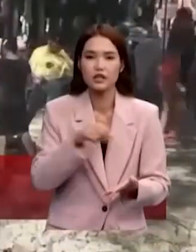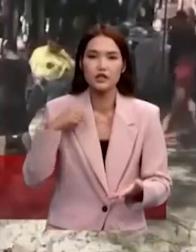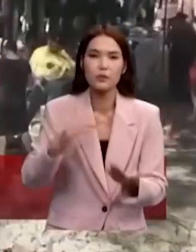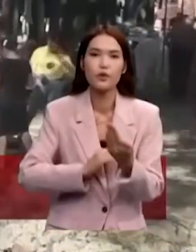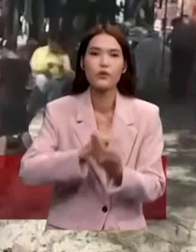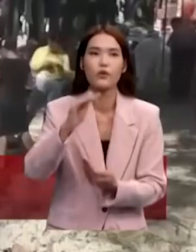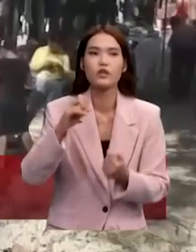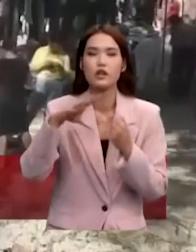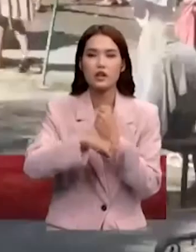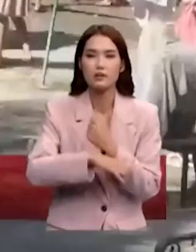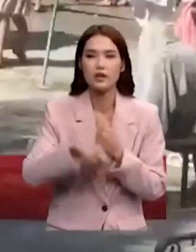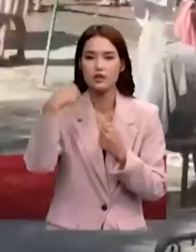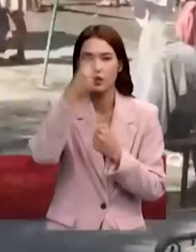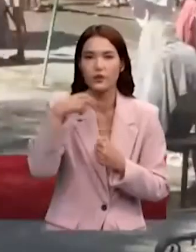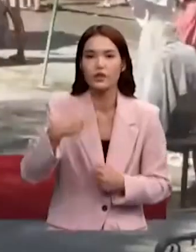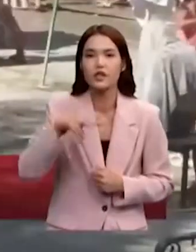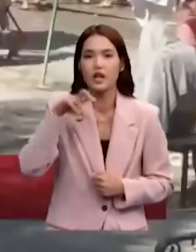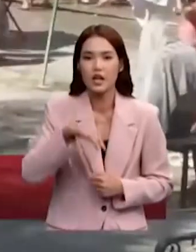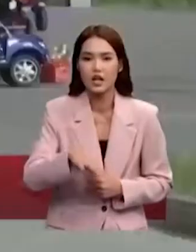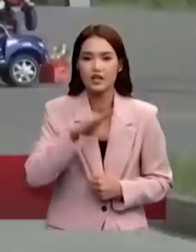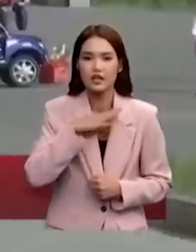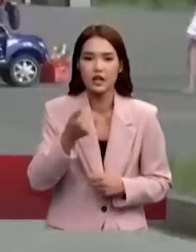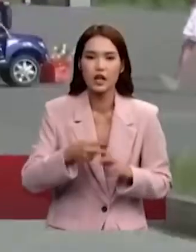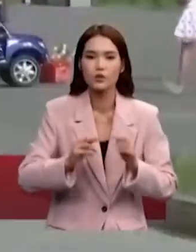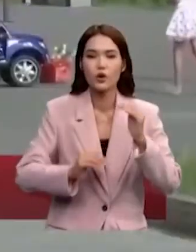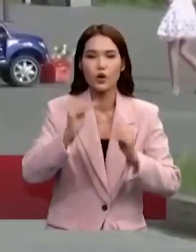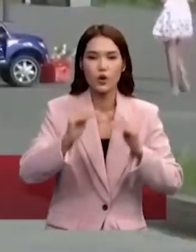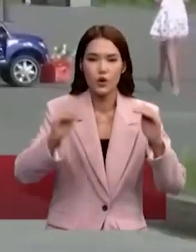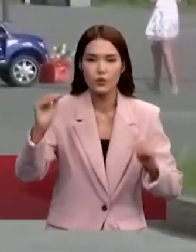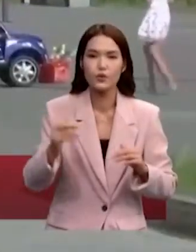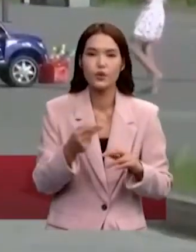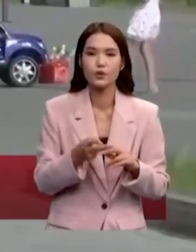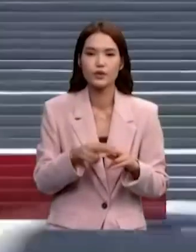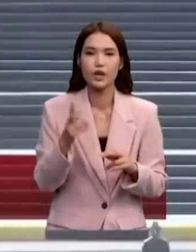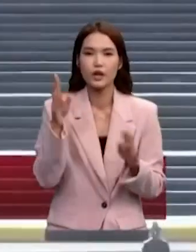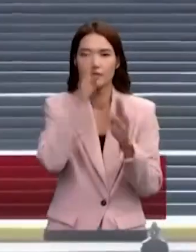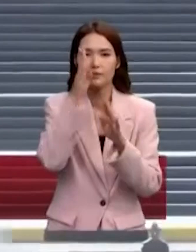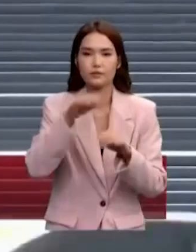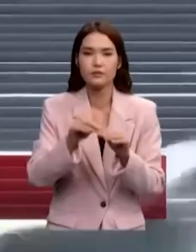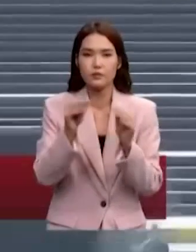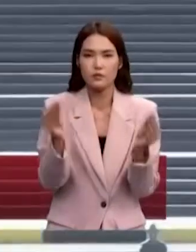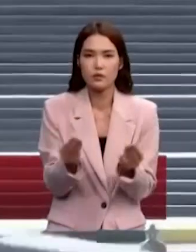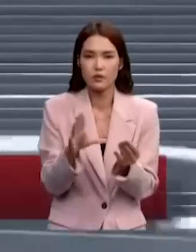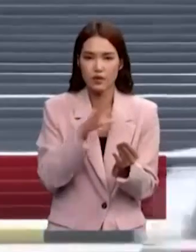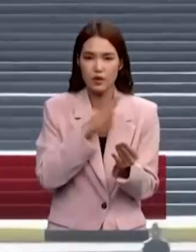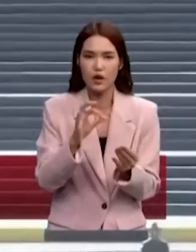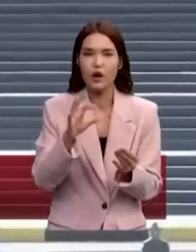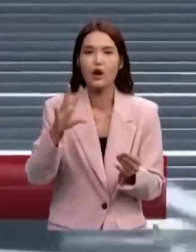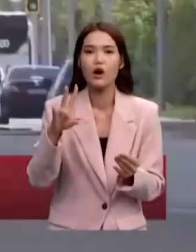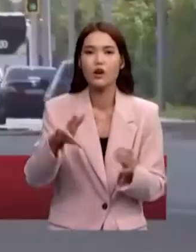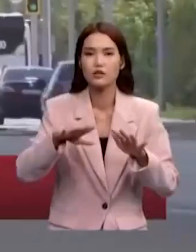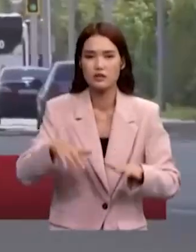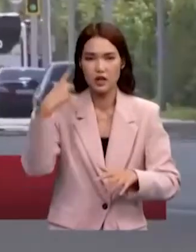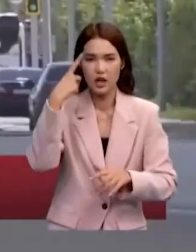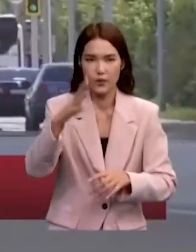высокой за последние 120 тысяч лет причина тому рост концентрация парниковых газов в атмосфере пишет служба новостей ООН изменения